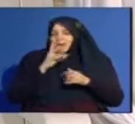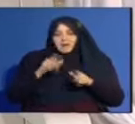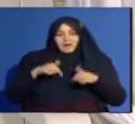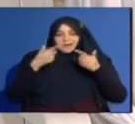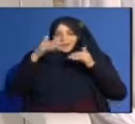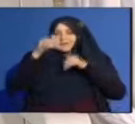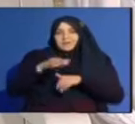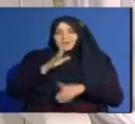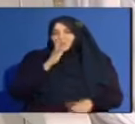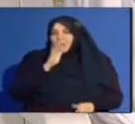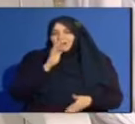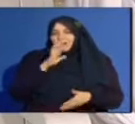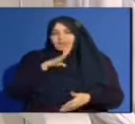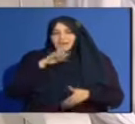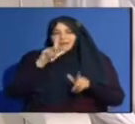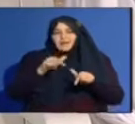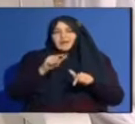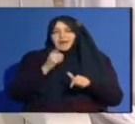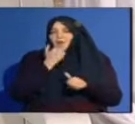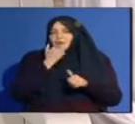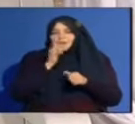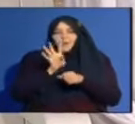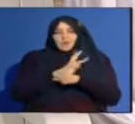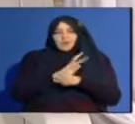ما تمكنوا من حضور الجنازة